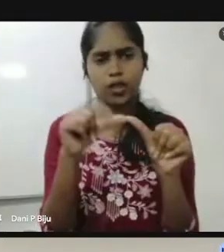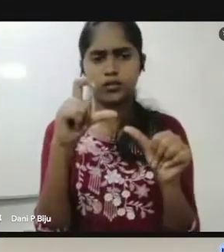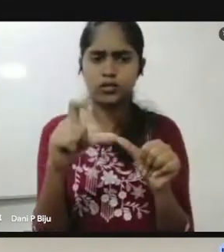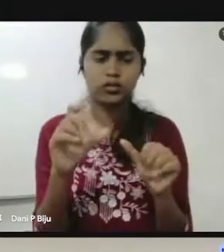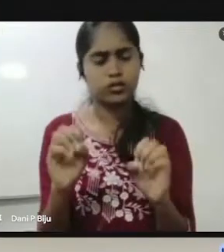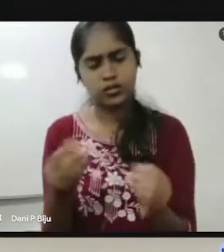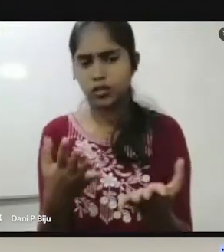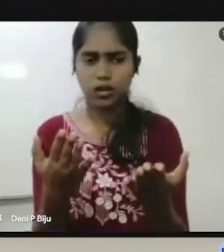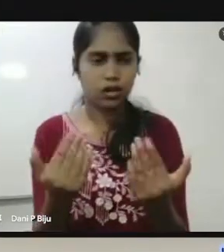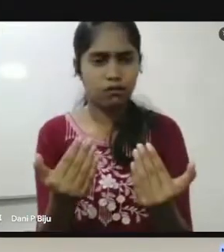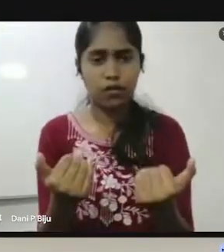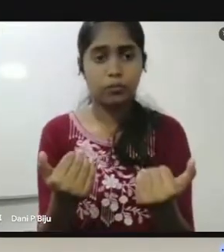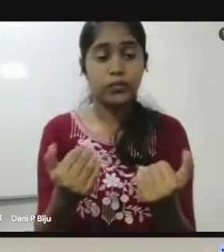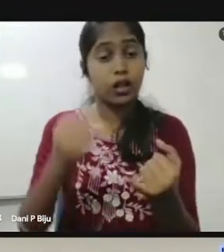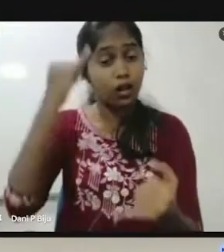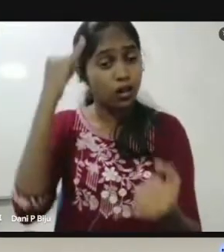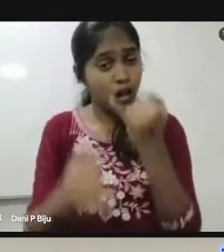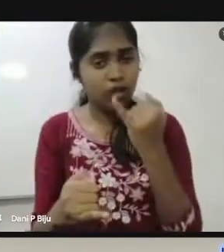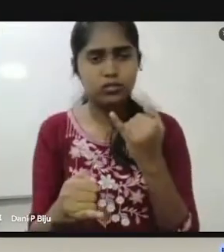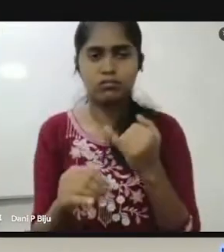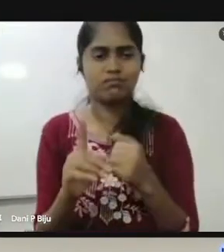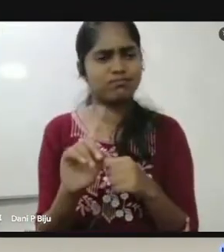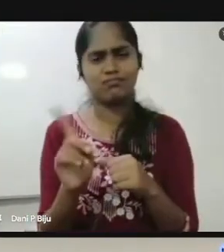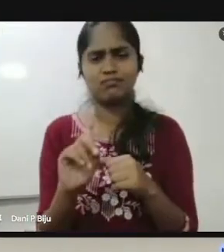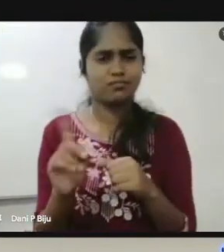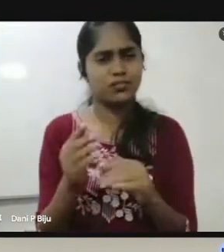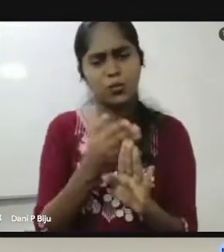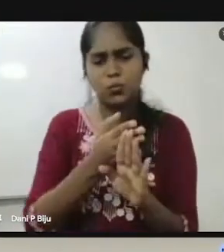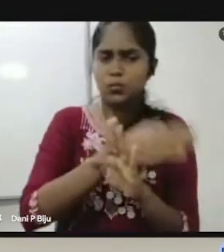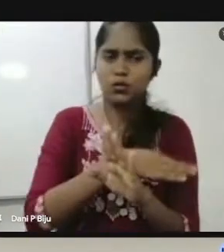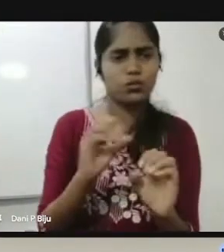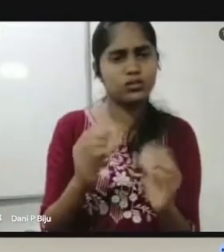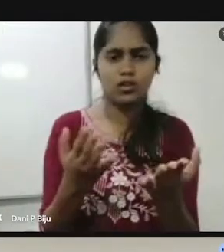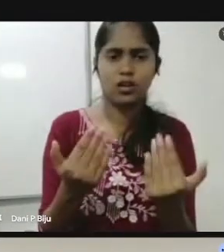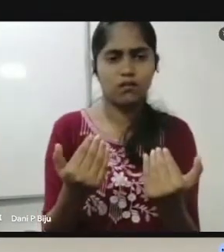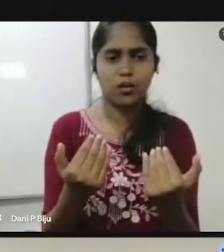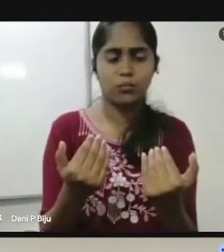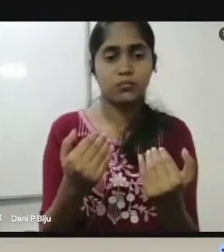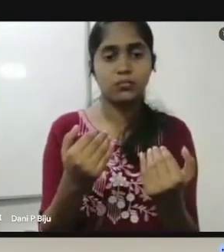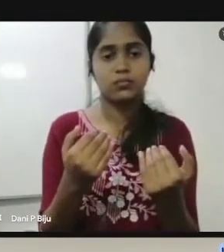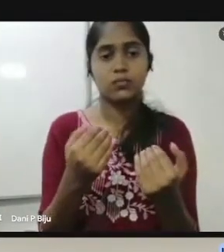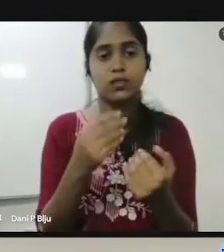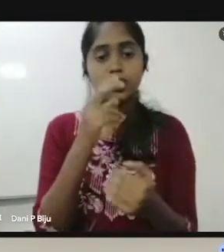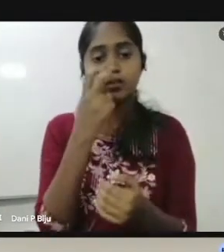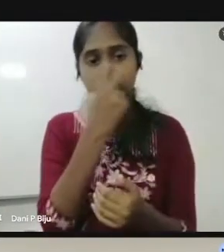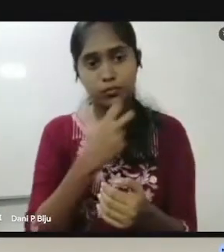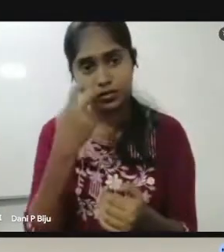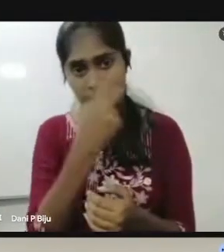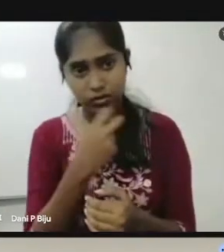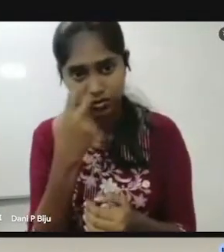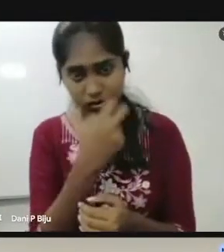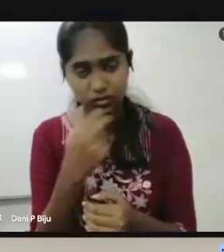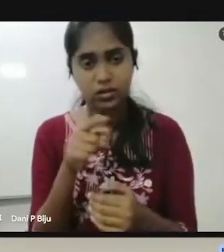കഴിഞ്ഞതിന് ശേഷം മാത്രം നോക്കുന്ന ഒരു ഓപ്ഷൻ ആയിട്ടല്ല AAC ഇന്റർവെൻഷൻ. ലാംഗ്വേജ് അല്ലെങ്കിൽ സ്പീച്ച് തെറപ്പി കൊടുക്കുന്നതിന്റെ കൂടെ തന്നെ ചിലപ്പോൾ